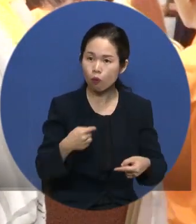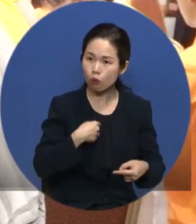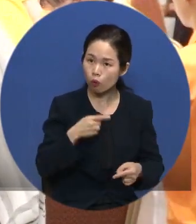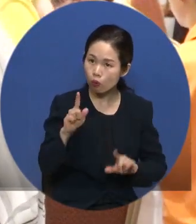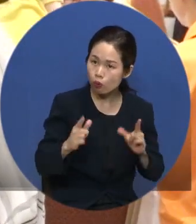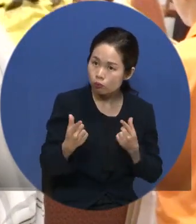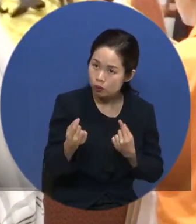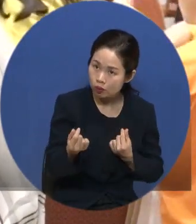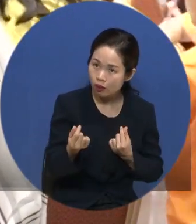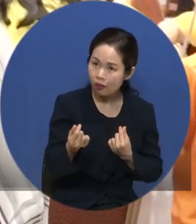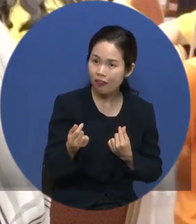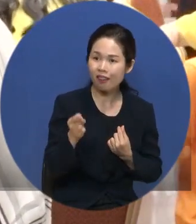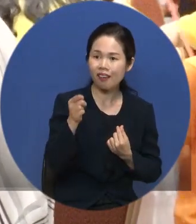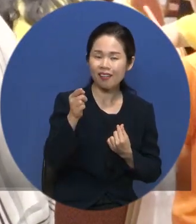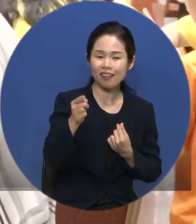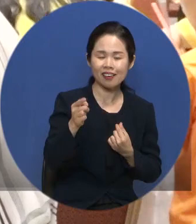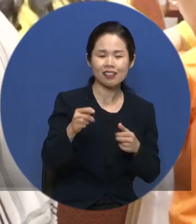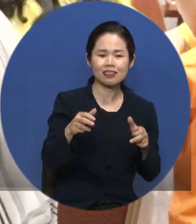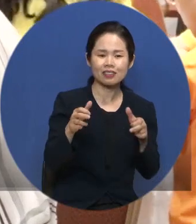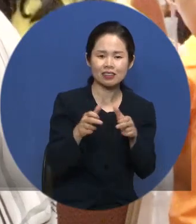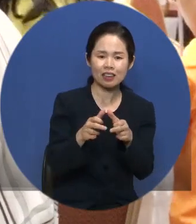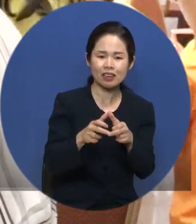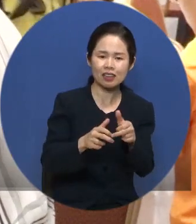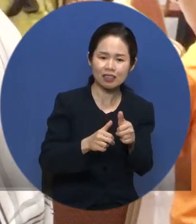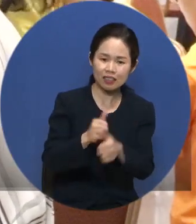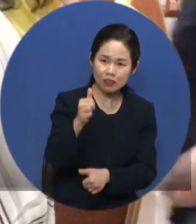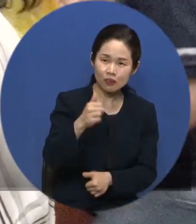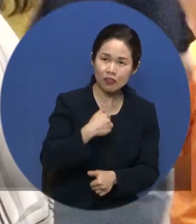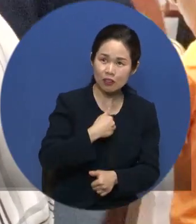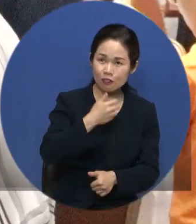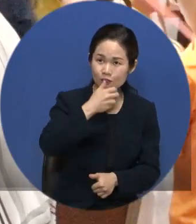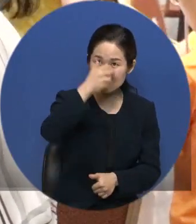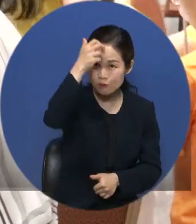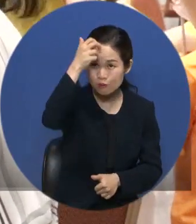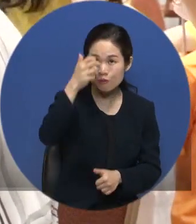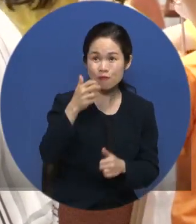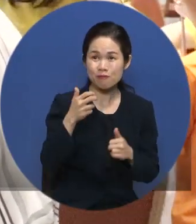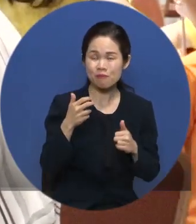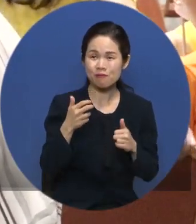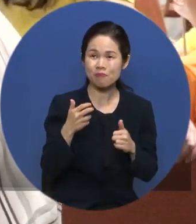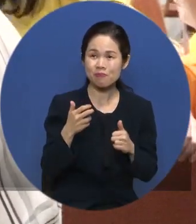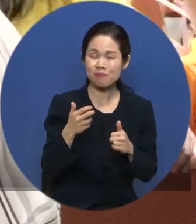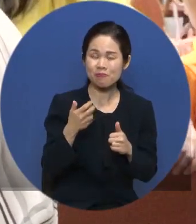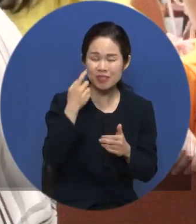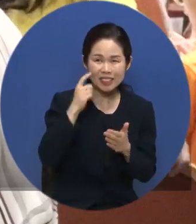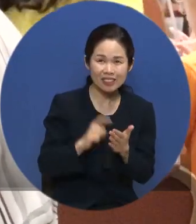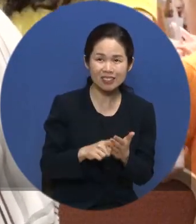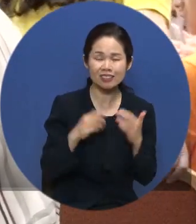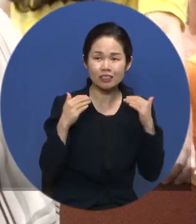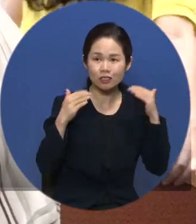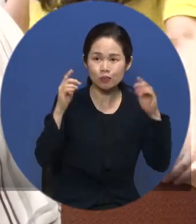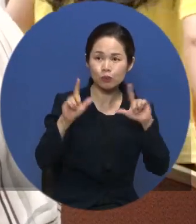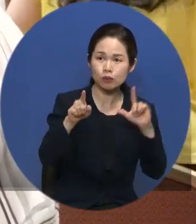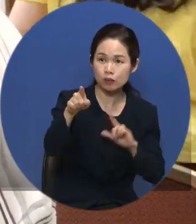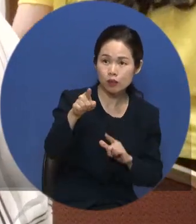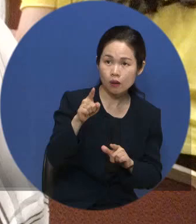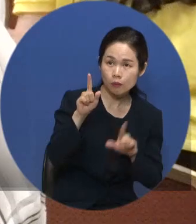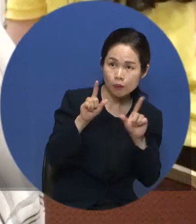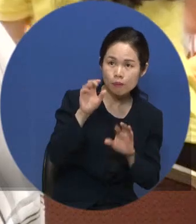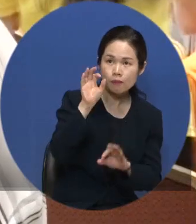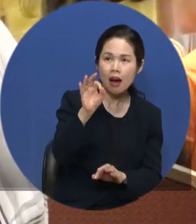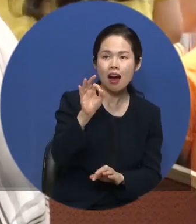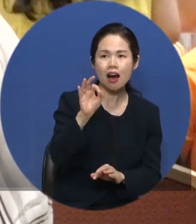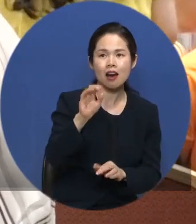있고 그 학생들이 어떤 장애를 이겨내면서 자기 꿈을 키워나가는 것을 볼 때 본인도 많이 성장하는 것 같습니다.